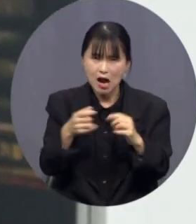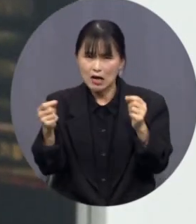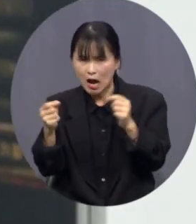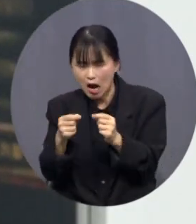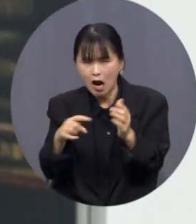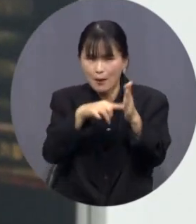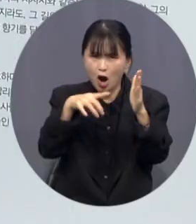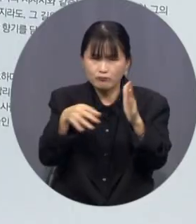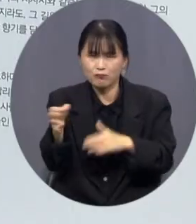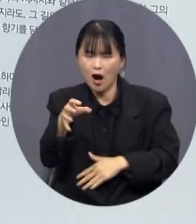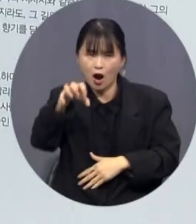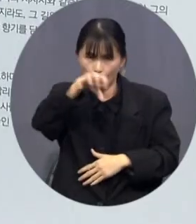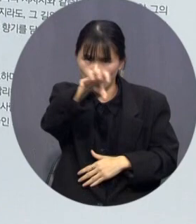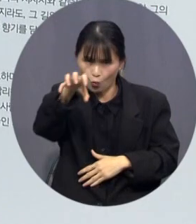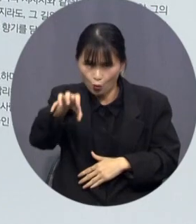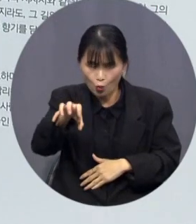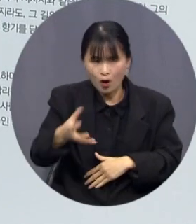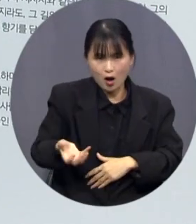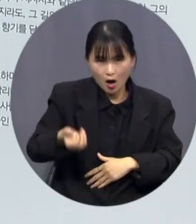공과을